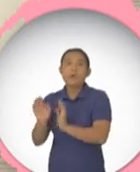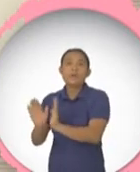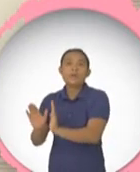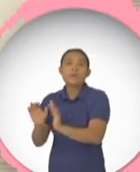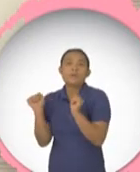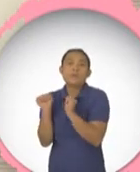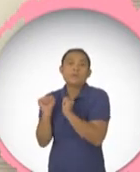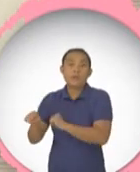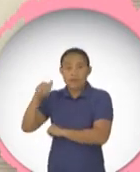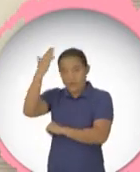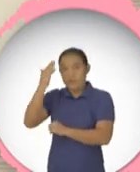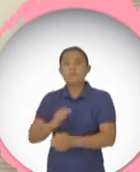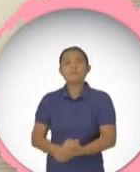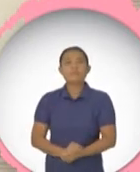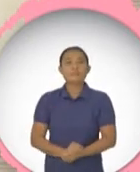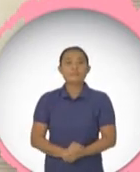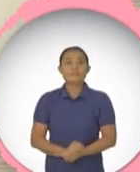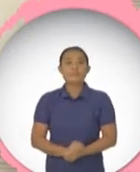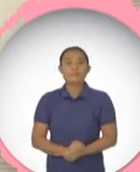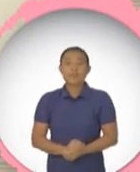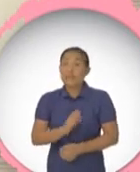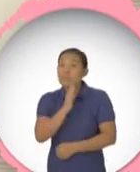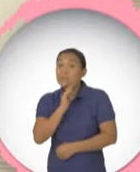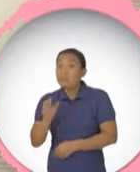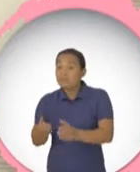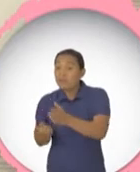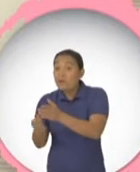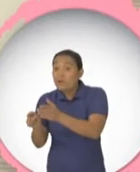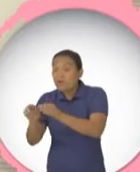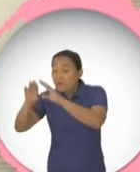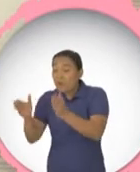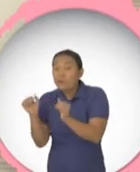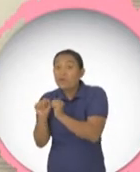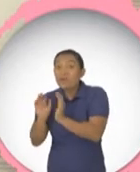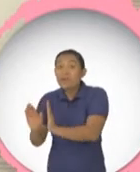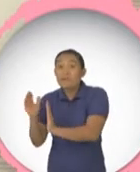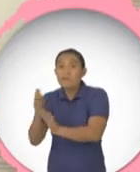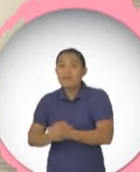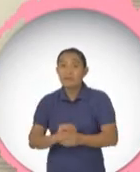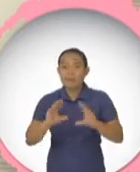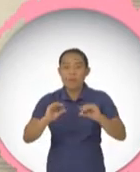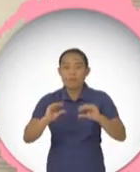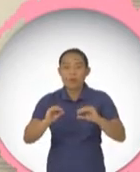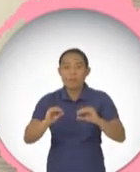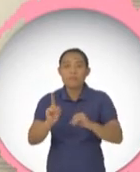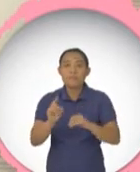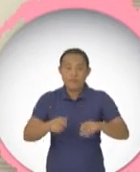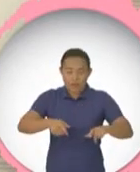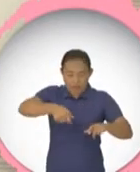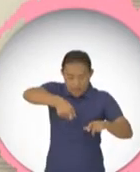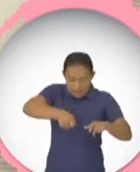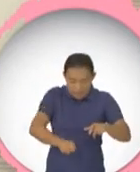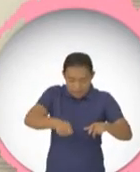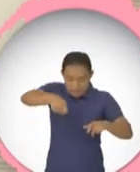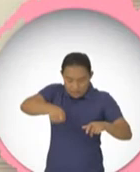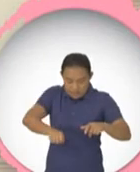ไปแช่ตู้เย็นไว้ก่อน ค่ะใช่ ถ้าไม่แช่เป็นไรไหมจ๊ะ ก็ถ้าไม่แช่มันก็จะนิ่มค่ะทำให้เราตัดลำบากค่ะ ครับผม แล้วรูป